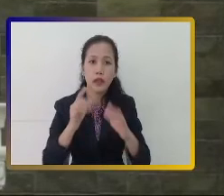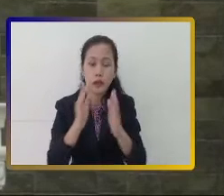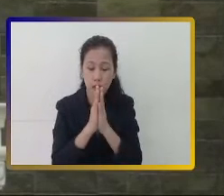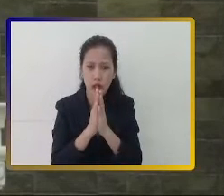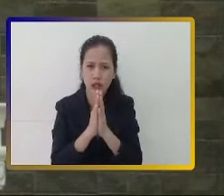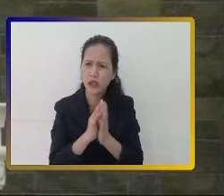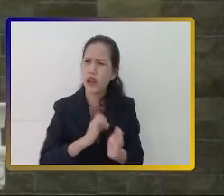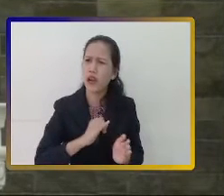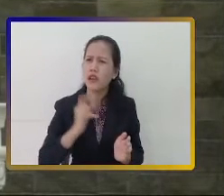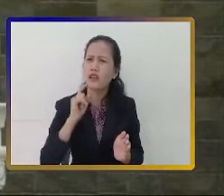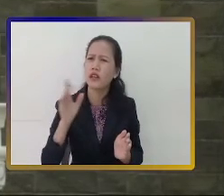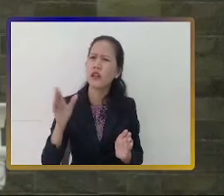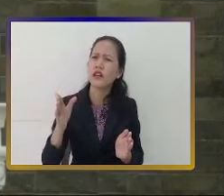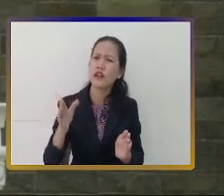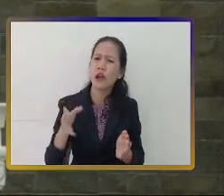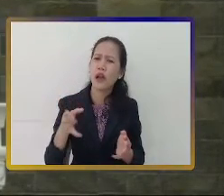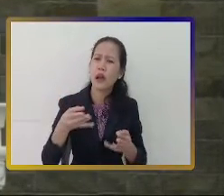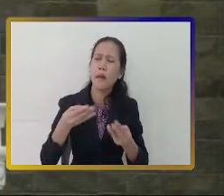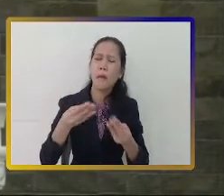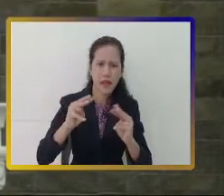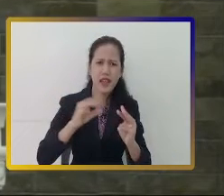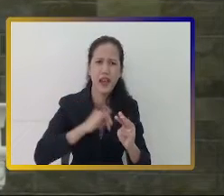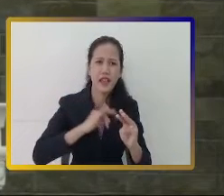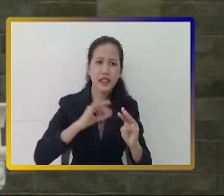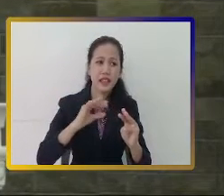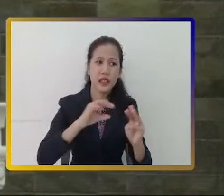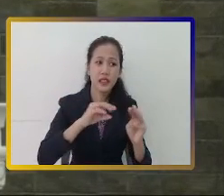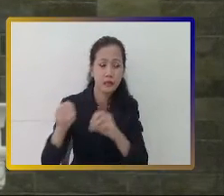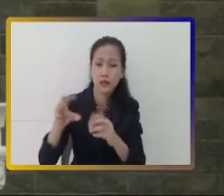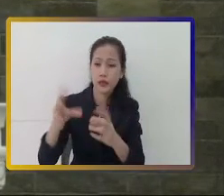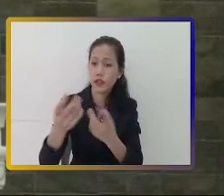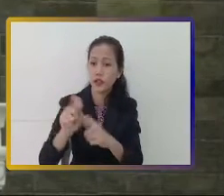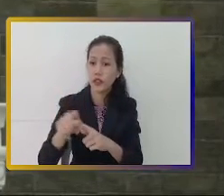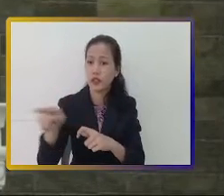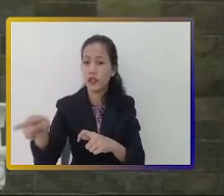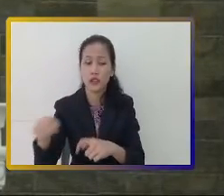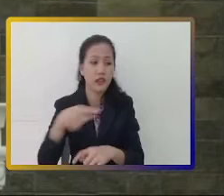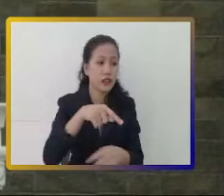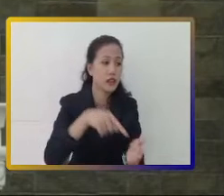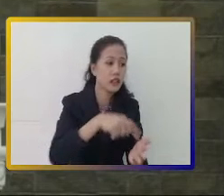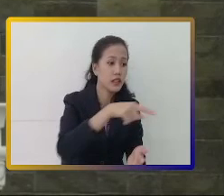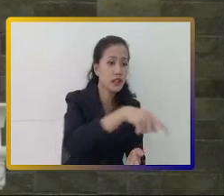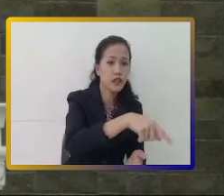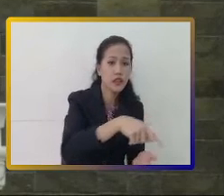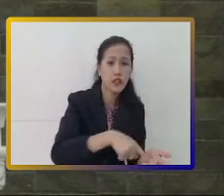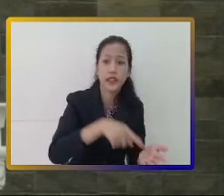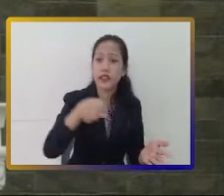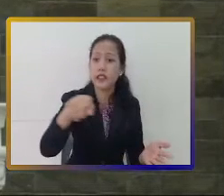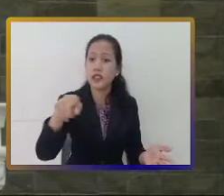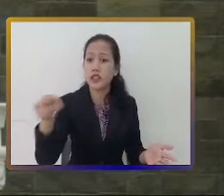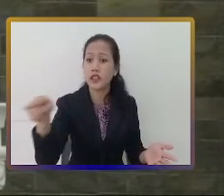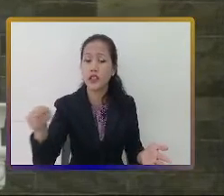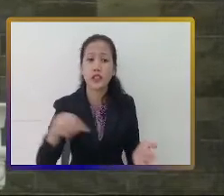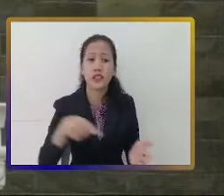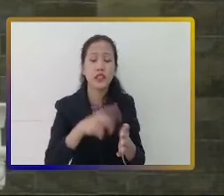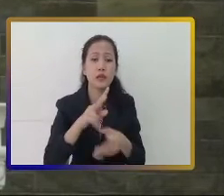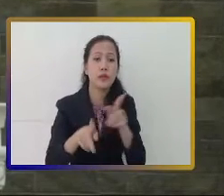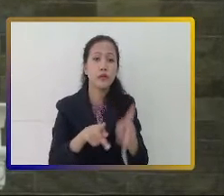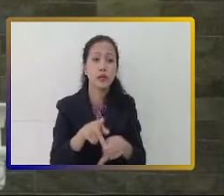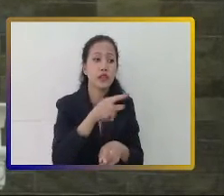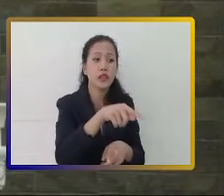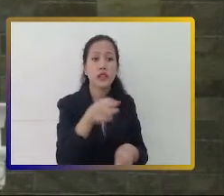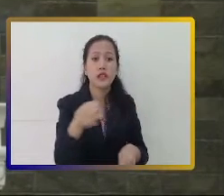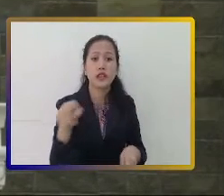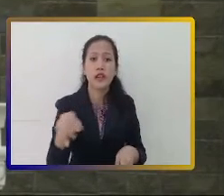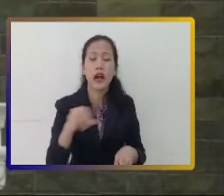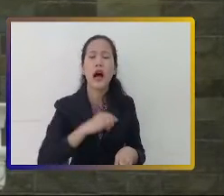may I entrust to you itong taong ito? May I entrust to you, Panginoon, itong taong ito? Every time nagigising po ako, I